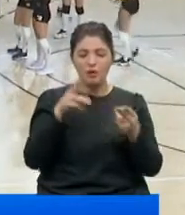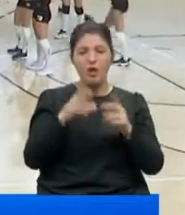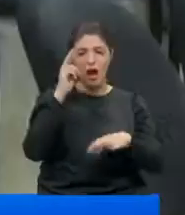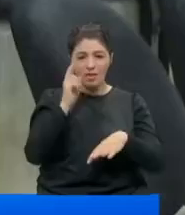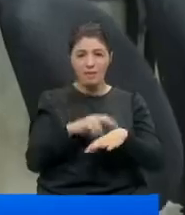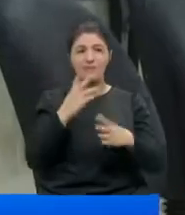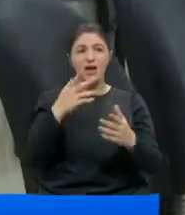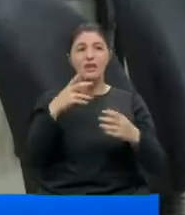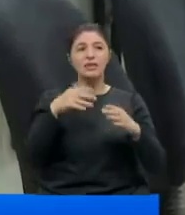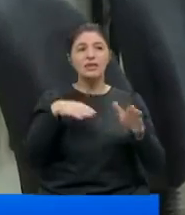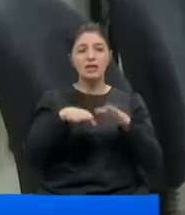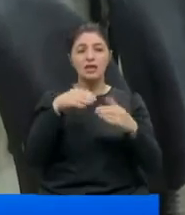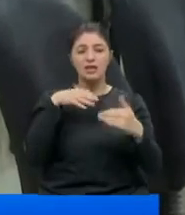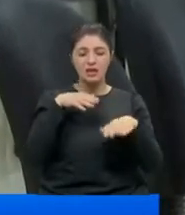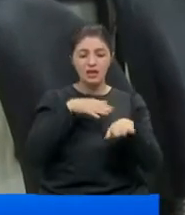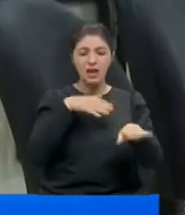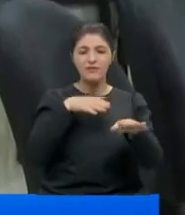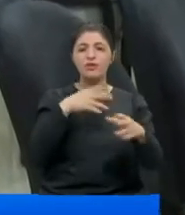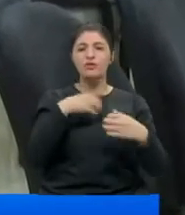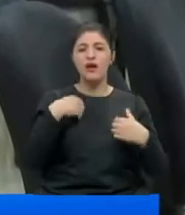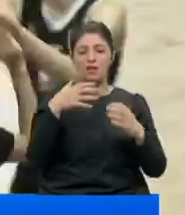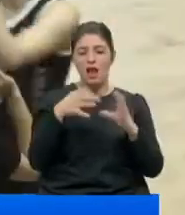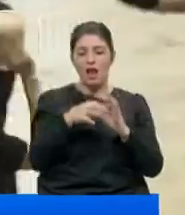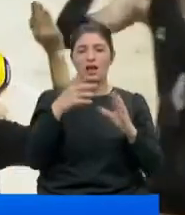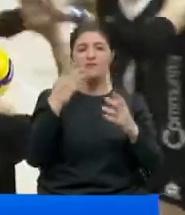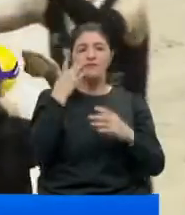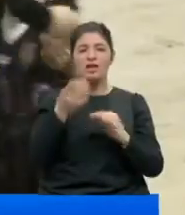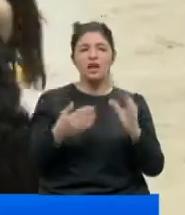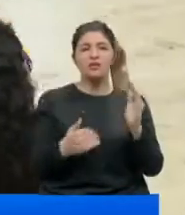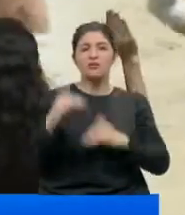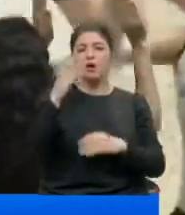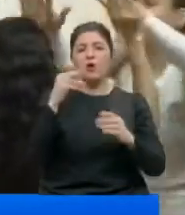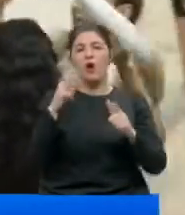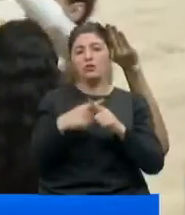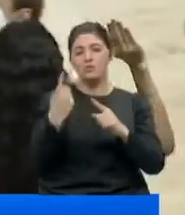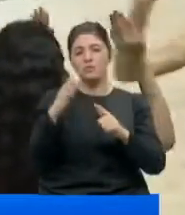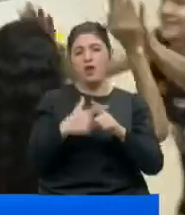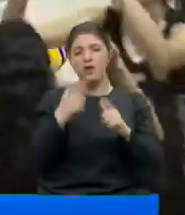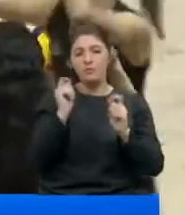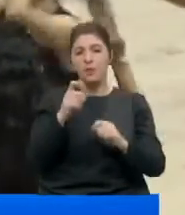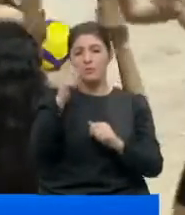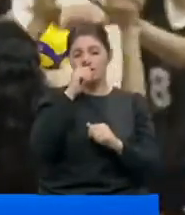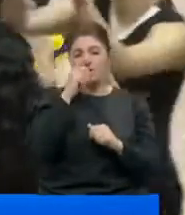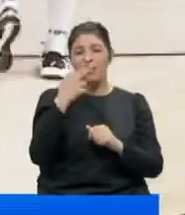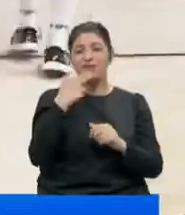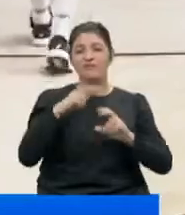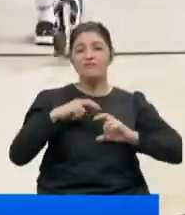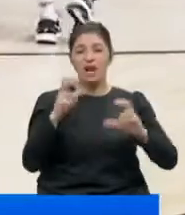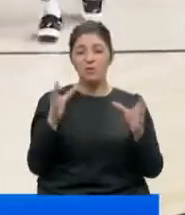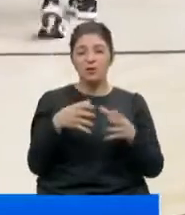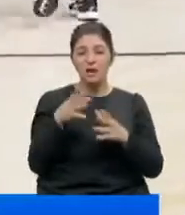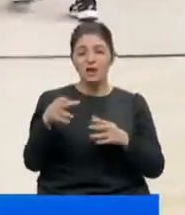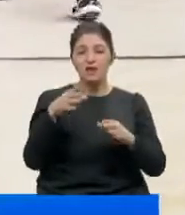anmak, trafik güvenliği ile ilgili farkındalığı arttırmak için ortak bir projeye imza attı. Beşiktaş kadın voleybol